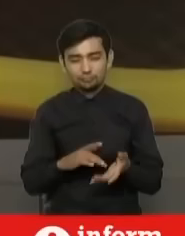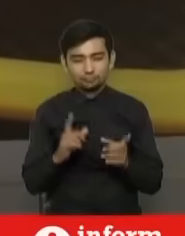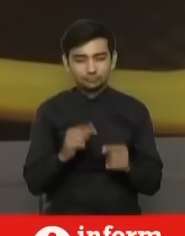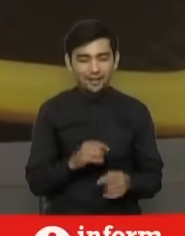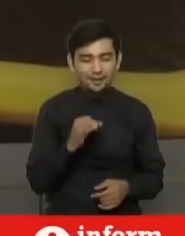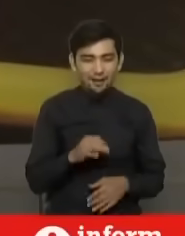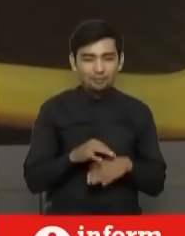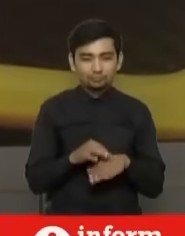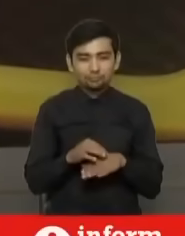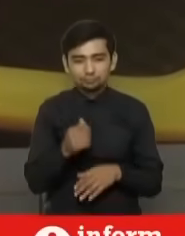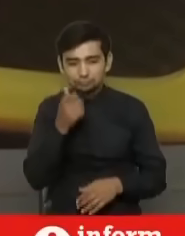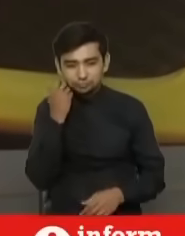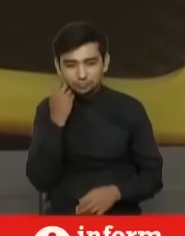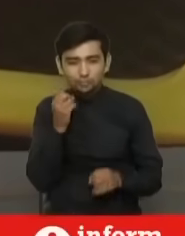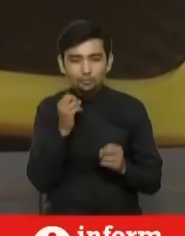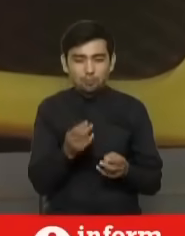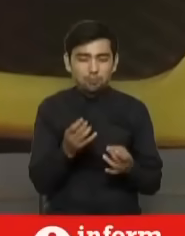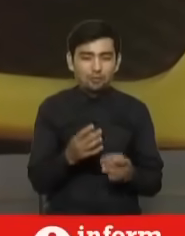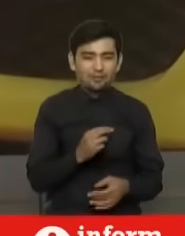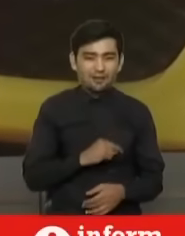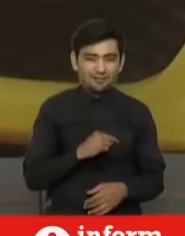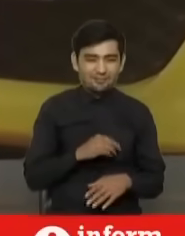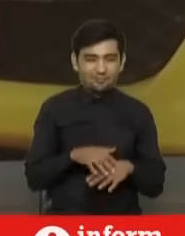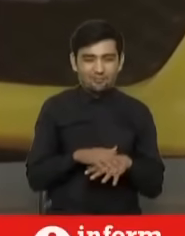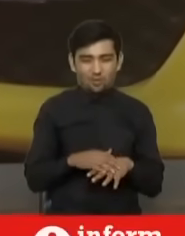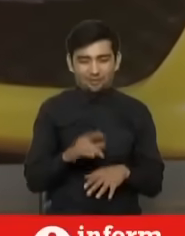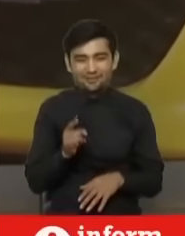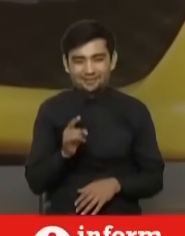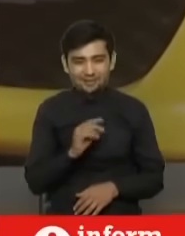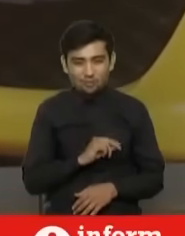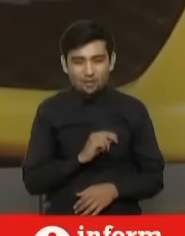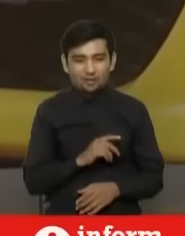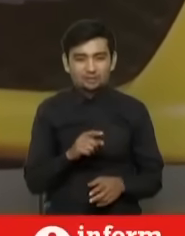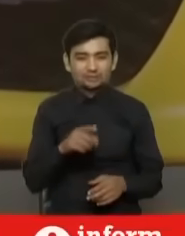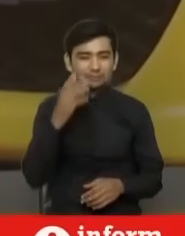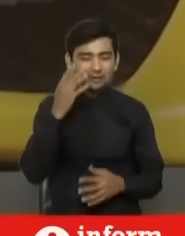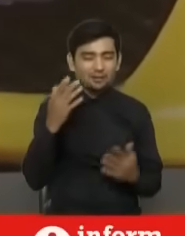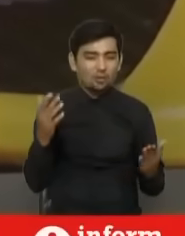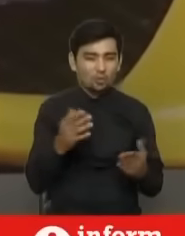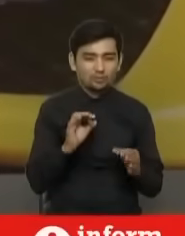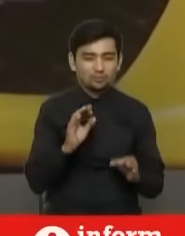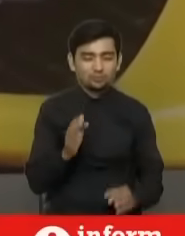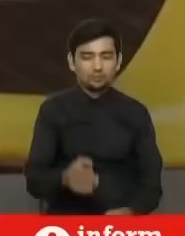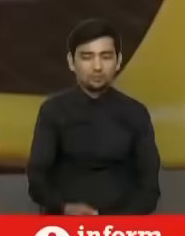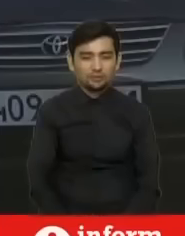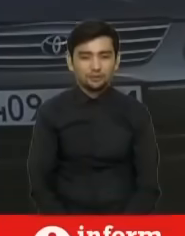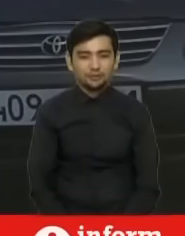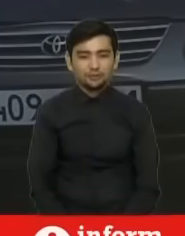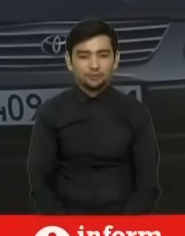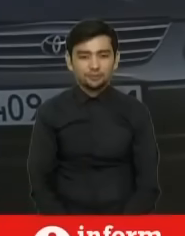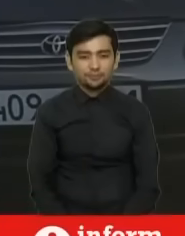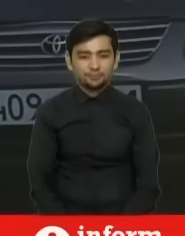жолаушы тасып күнелтіп жүрген қарапайым такси жүргізушілерінің пікірі қандай? Тақырыпты әріптесім Абай Нұржанұлы тарқатады.